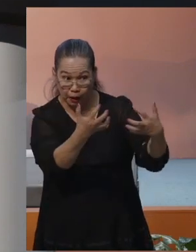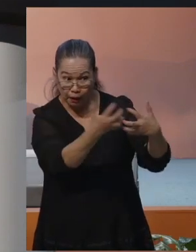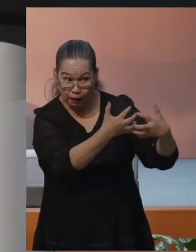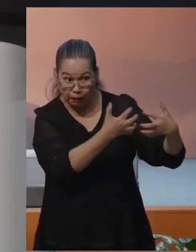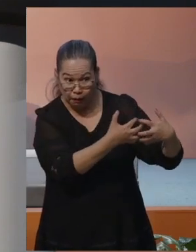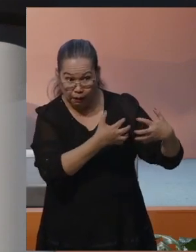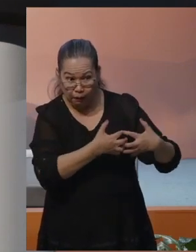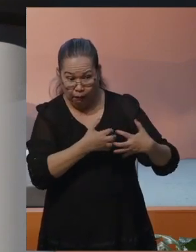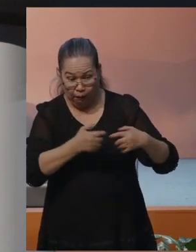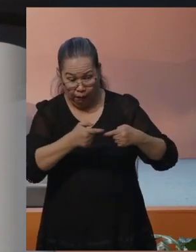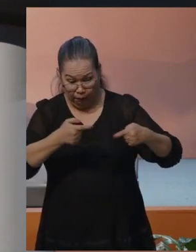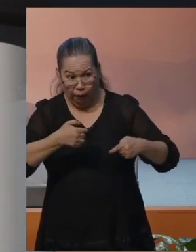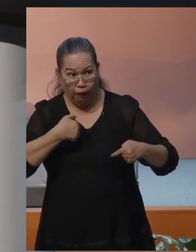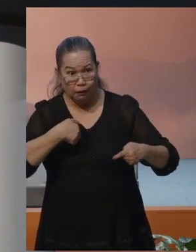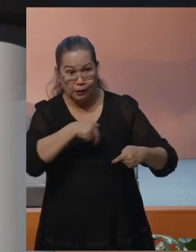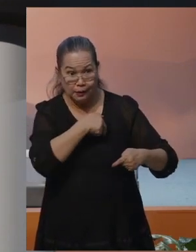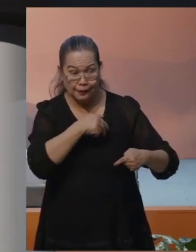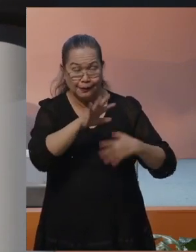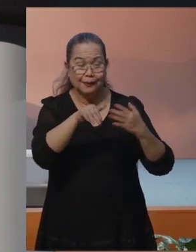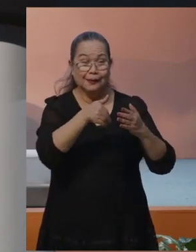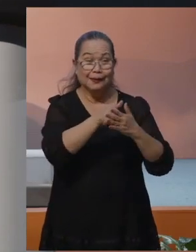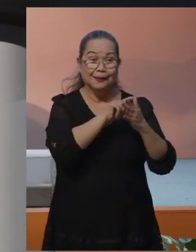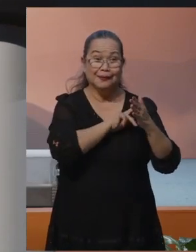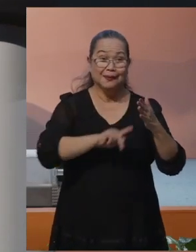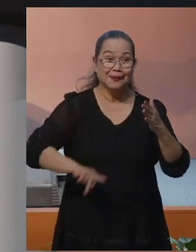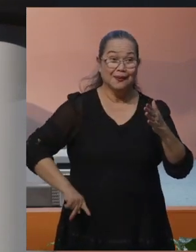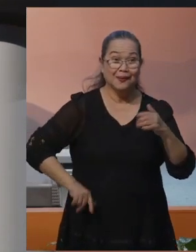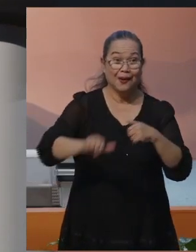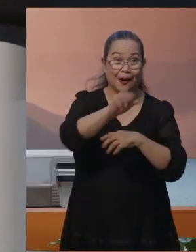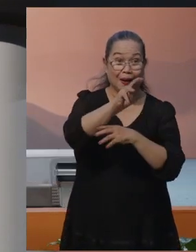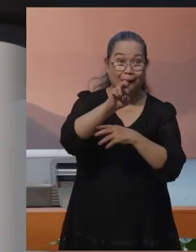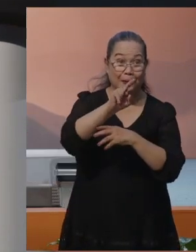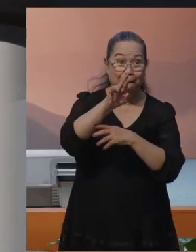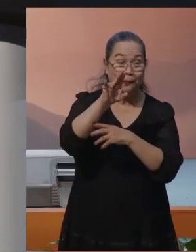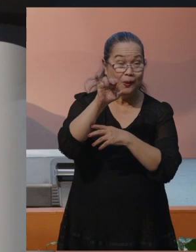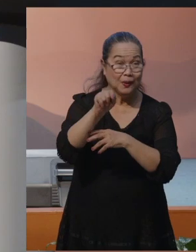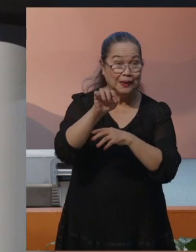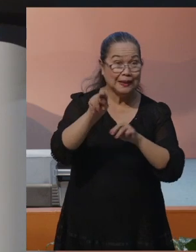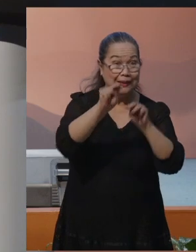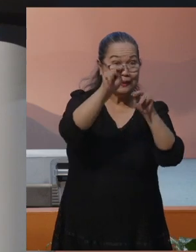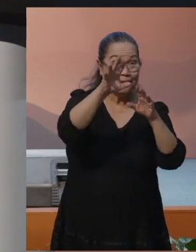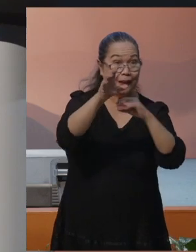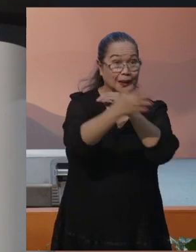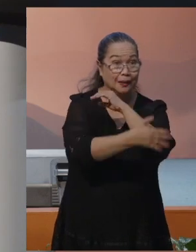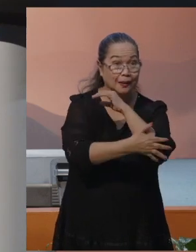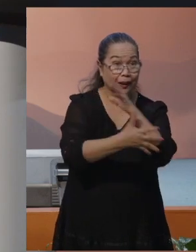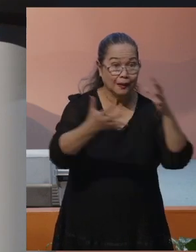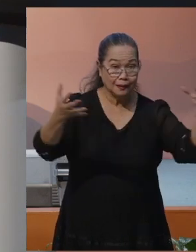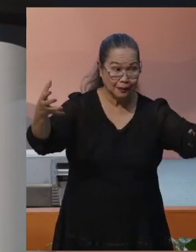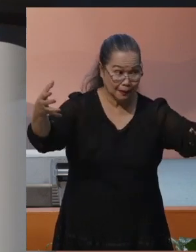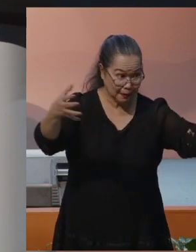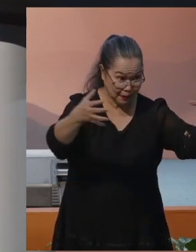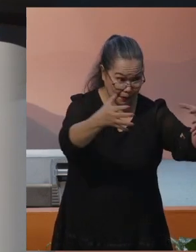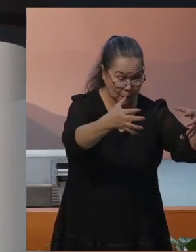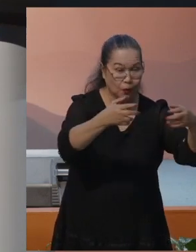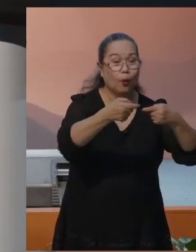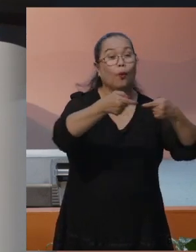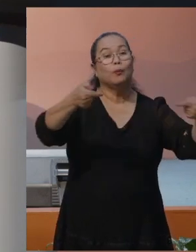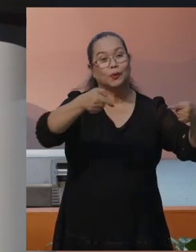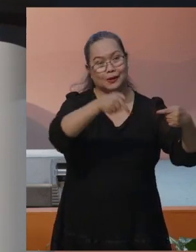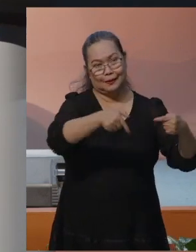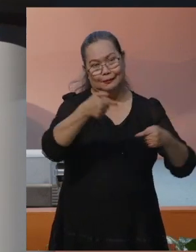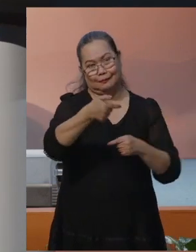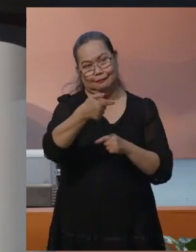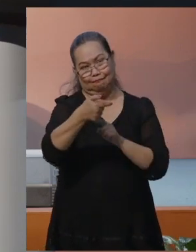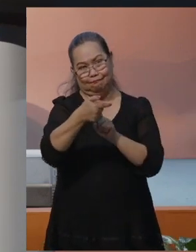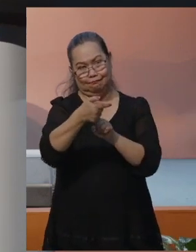bayan na ito. Ang sabi dito, "For all the kings of the Amorites who dwell in the hill country are gathered against us."